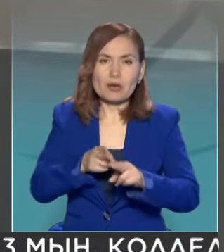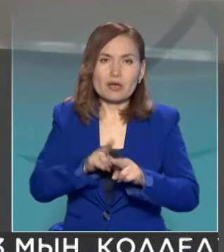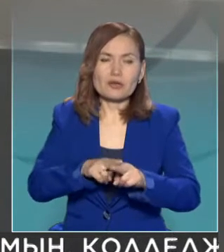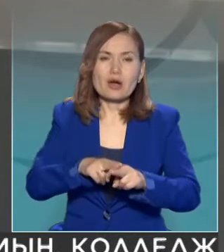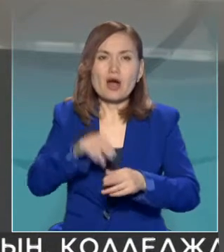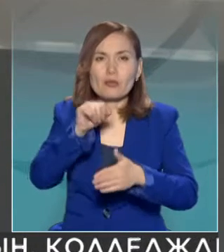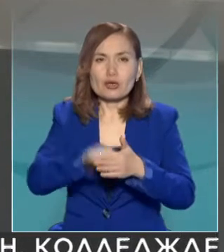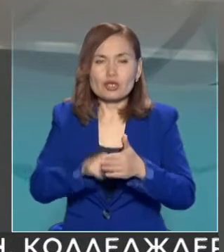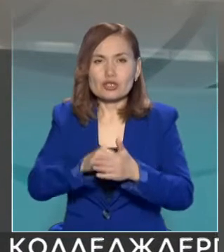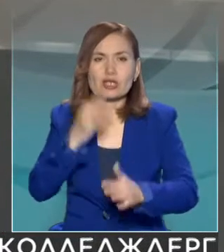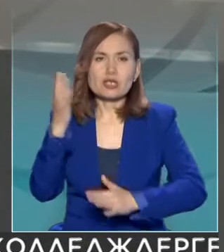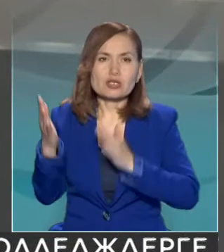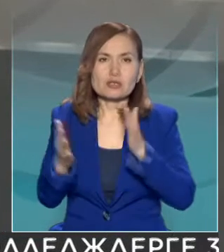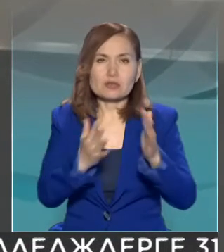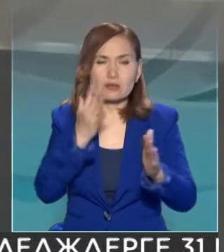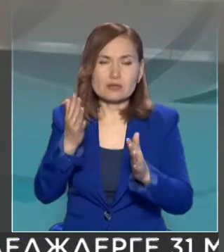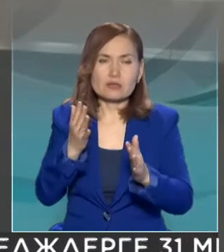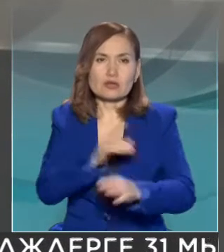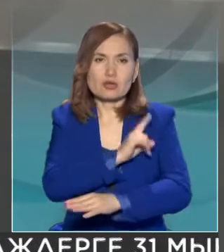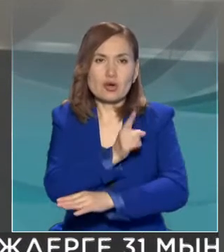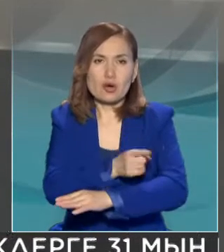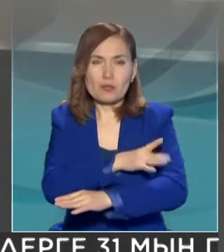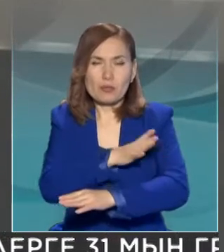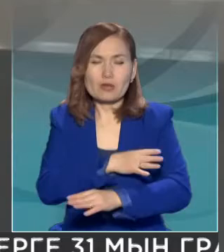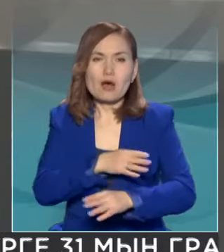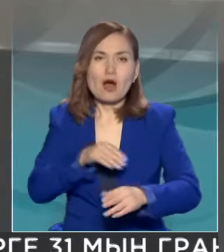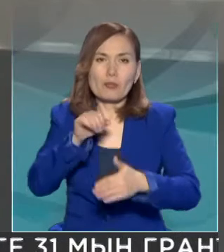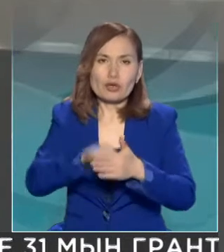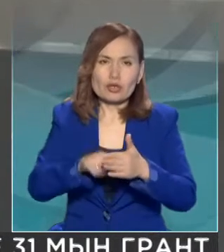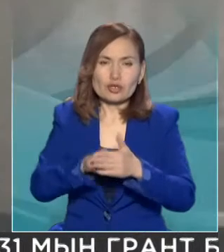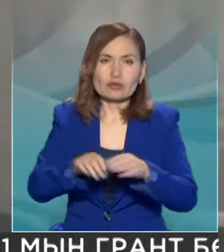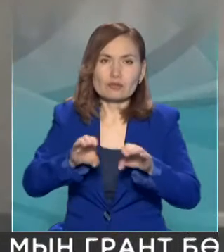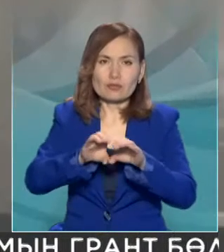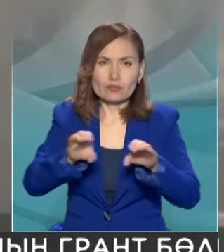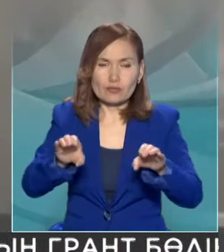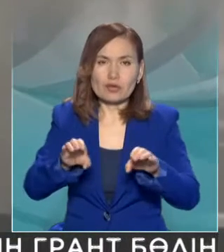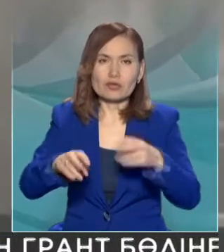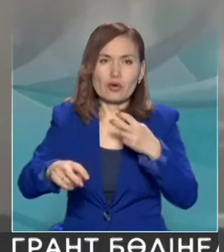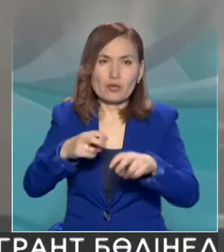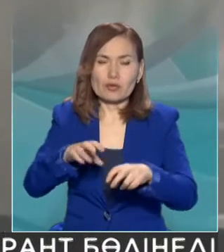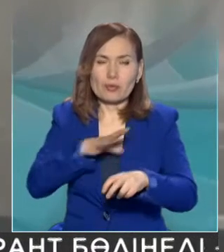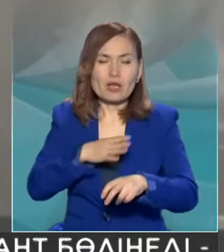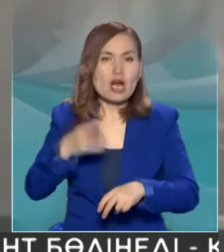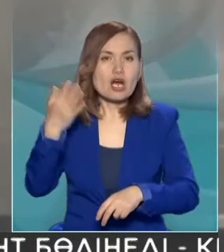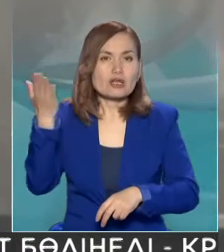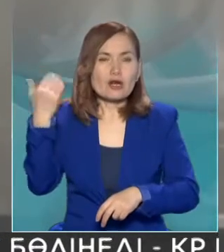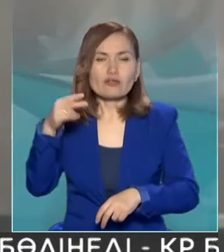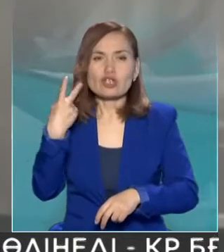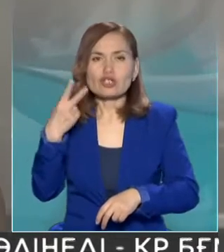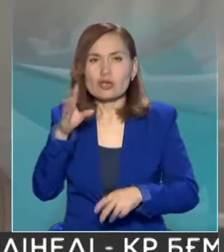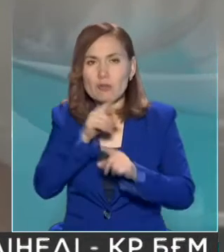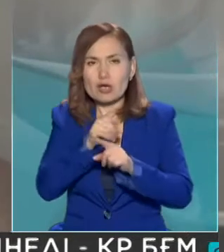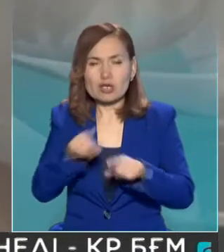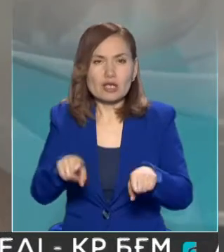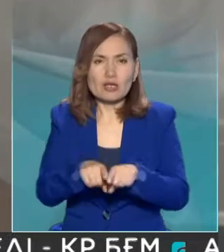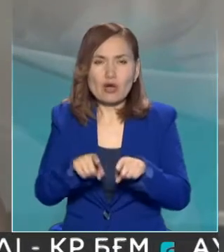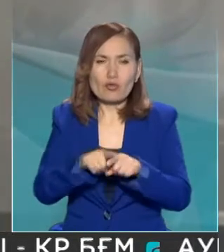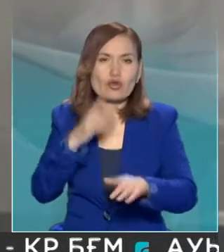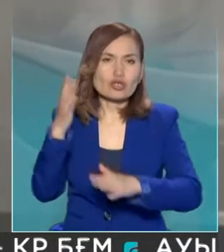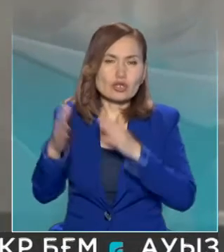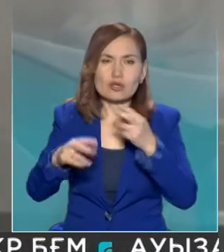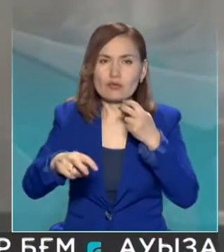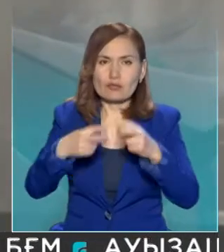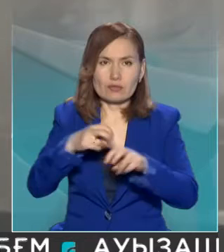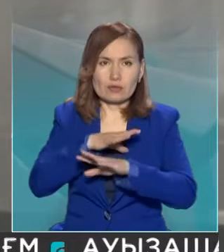ақпарат. Бірақ қарайтын болсақ, 20 жылдың ішінде ондай оқиға болмаған. Ол шетел компаниялары бір ақпараттан көріп қалдым. Олар негізі